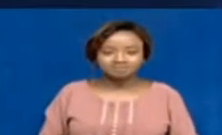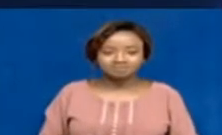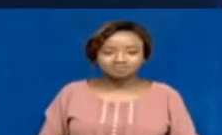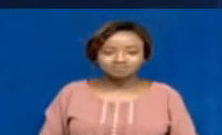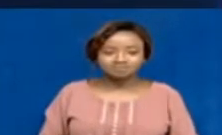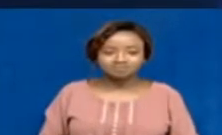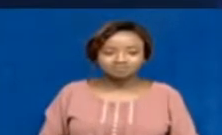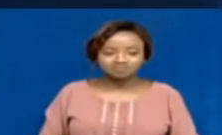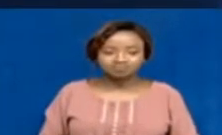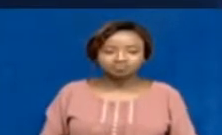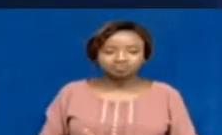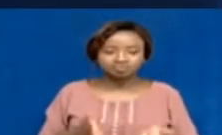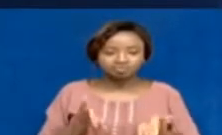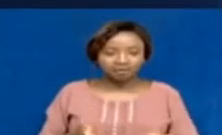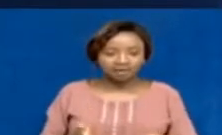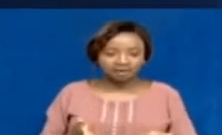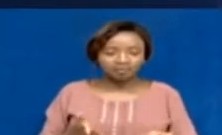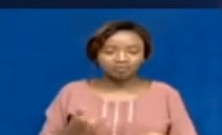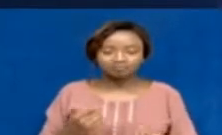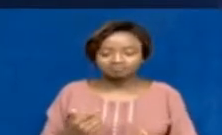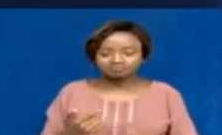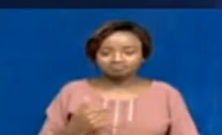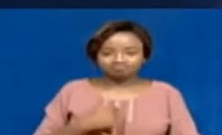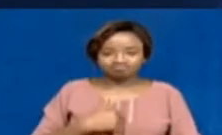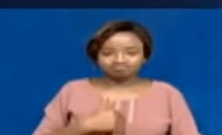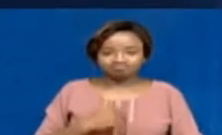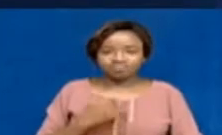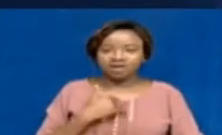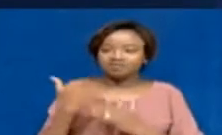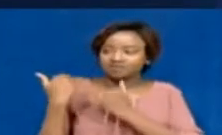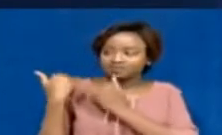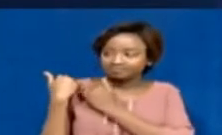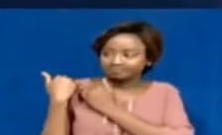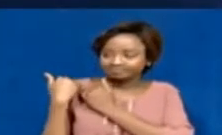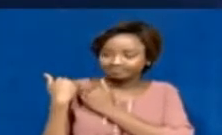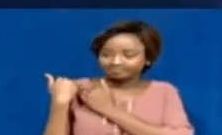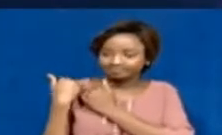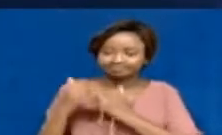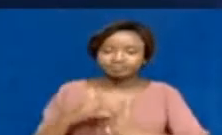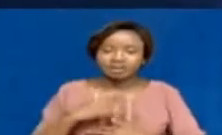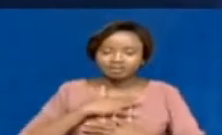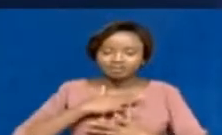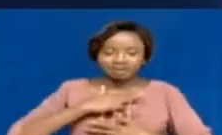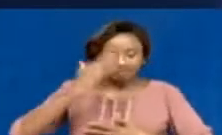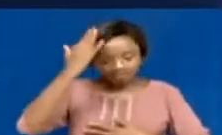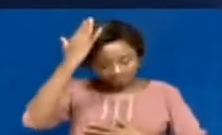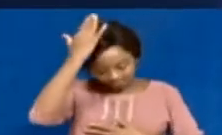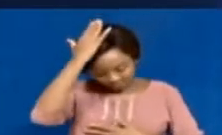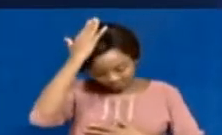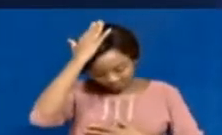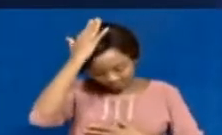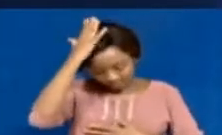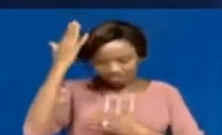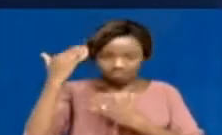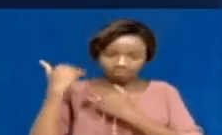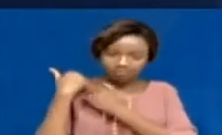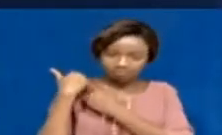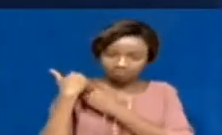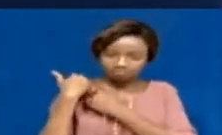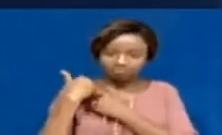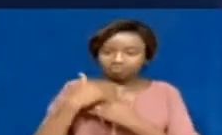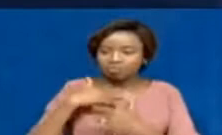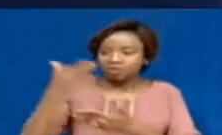this moment, it is now my duty, my humble duty, to